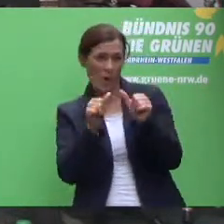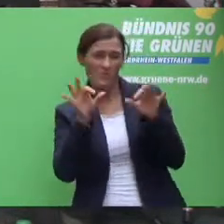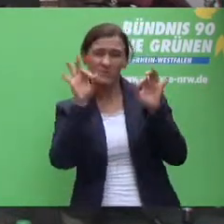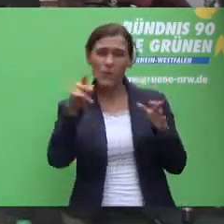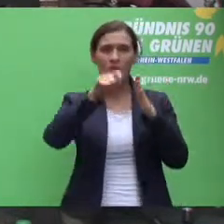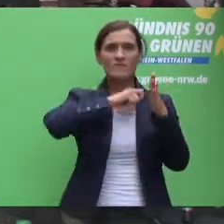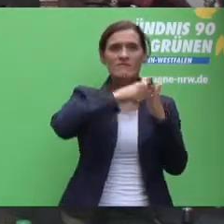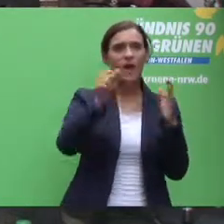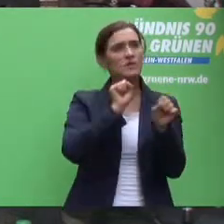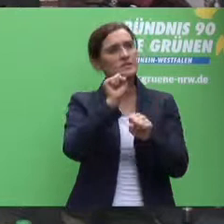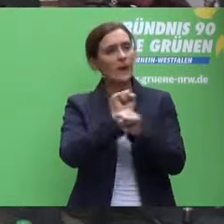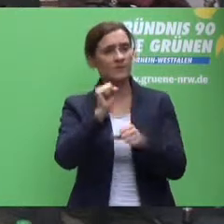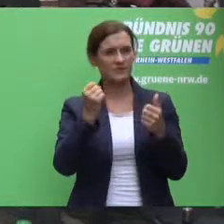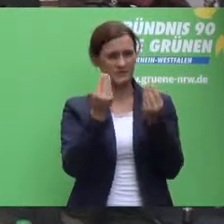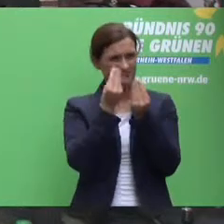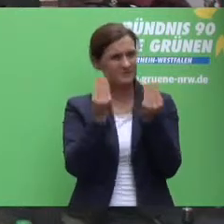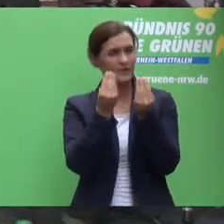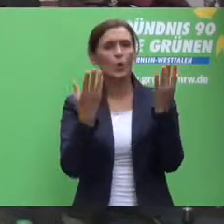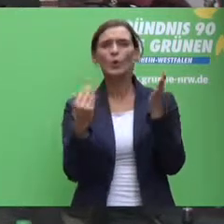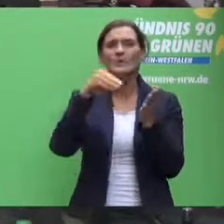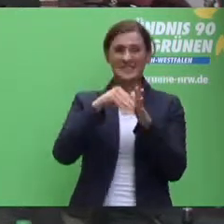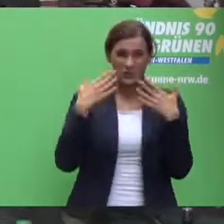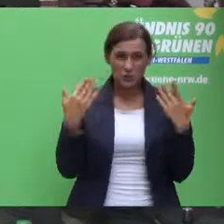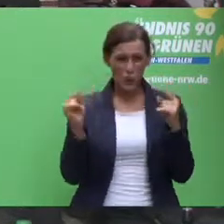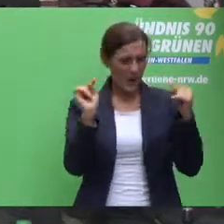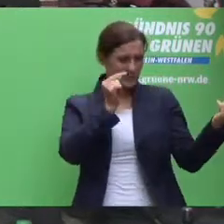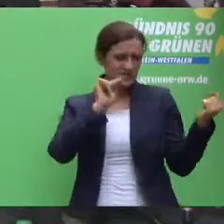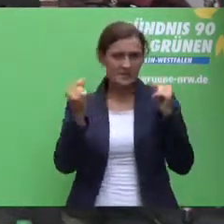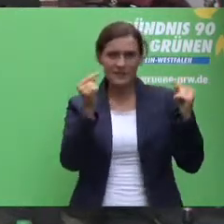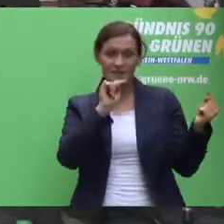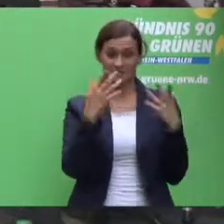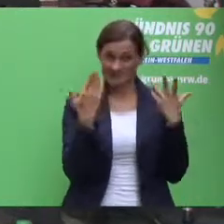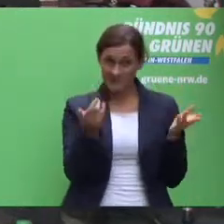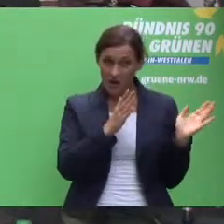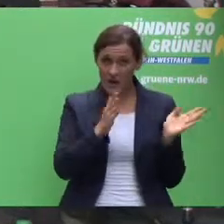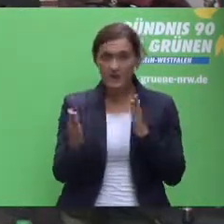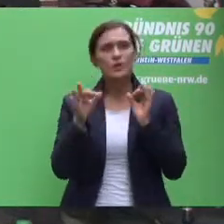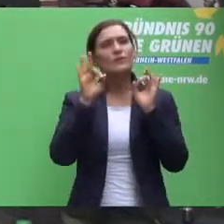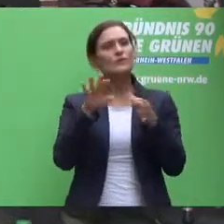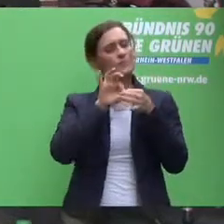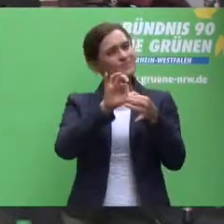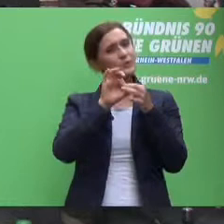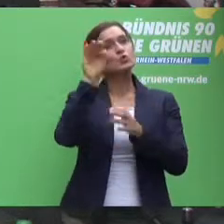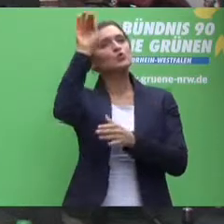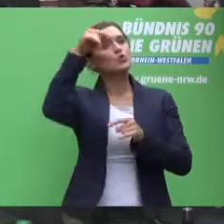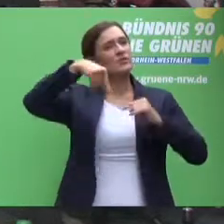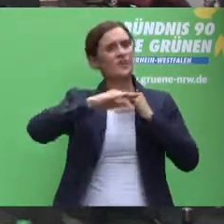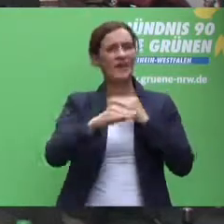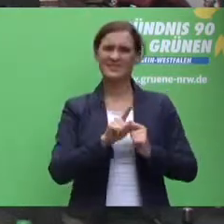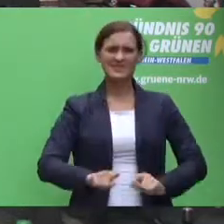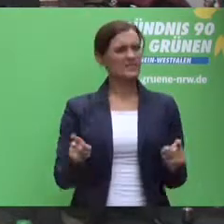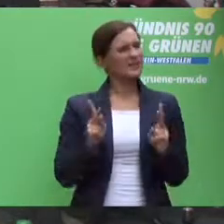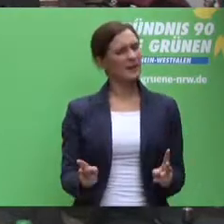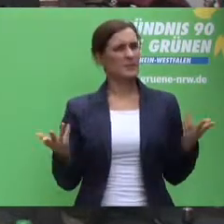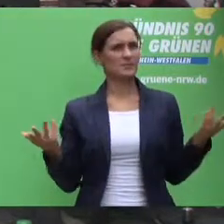Wahlkampfes und eine solche Form der Auseinandersetzung über die Zukunft dieses Landes nicht angemessen. Die